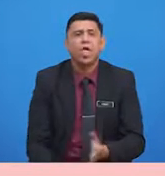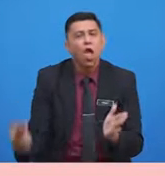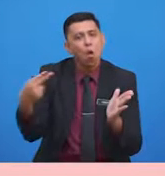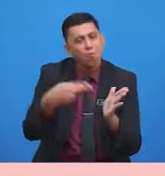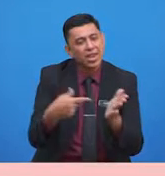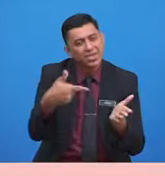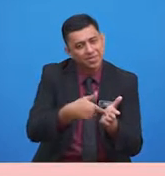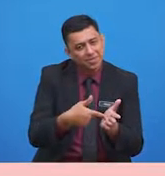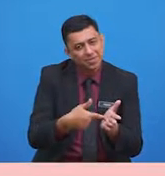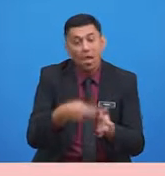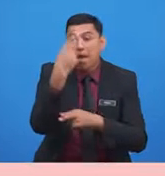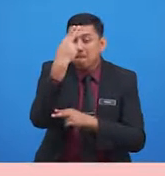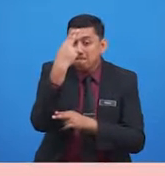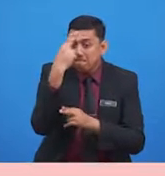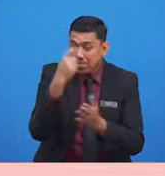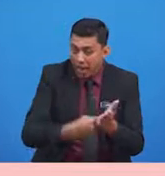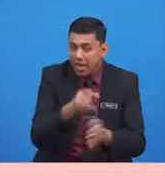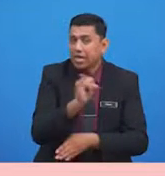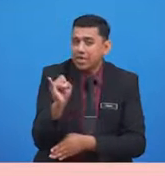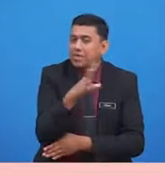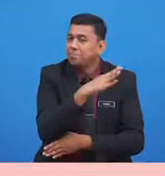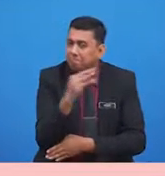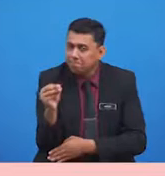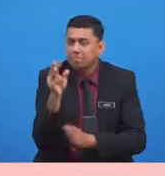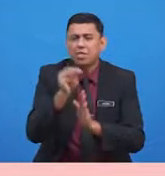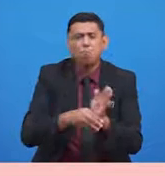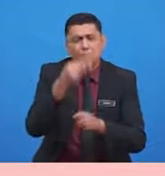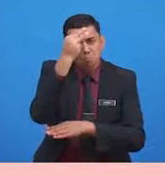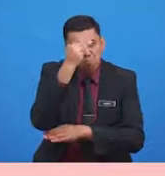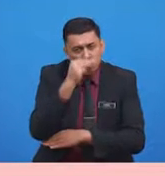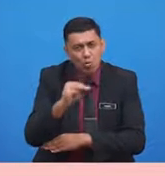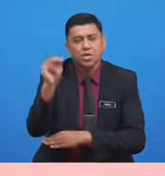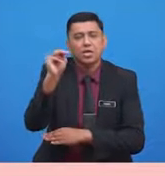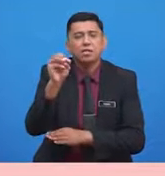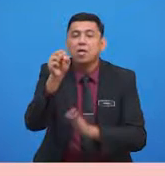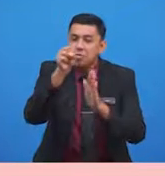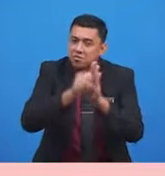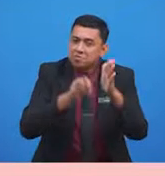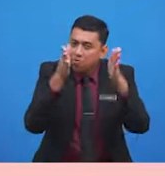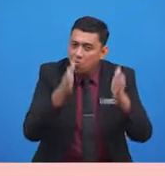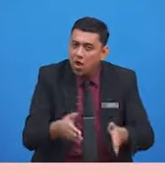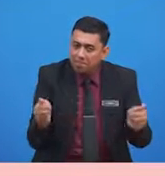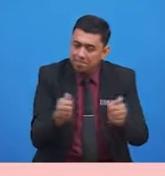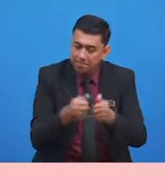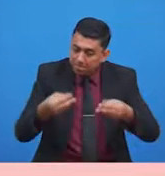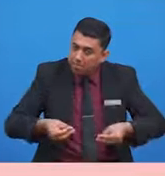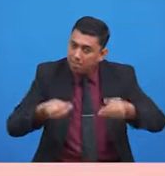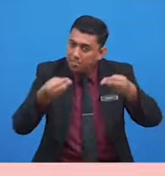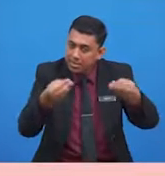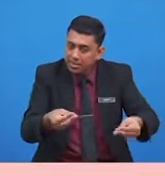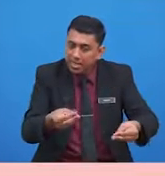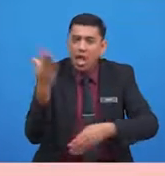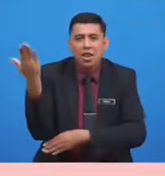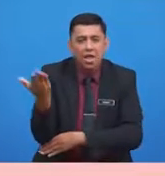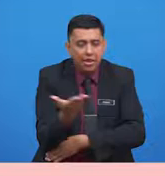ya. Menghargai dan memuliakan seseorang dengan memberi